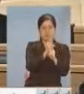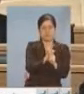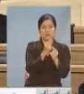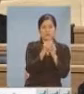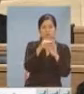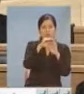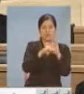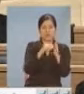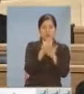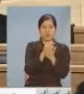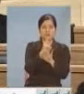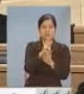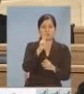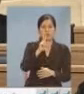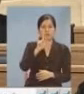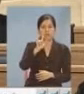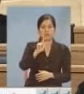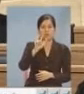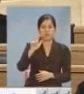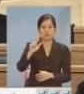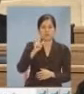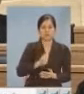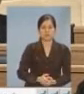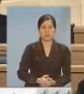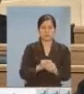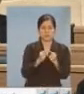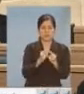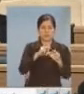กู้2 ล้านล้านบาทข่มขืนไหมครับ